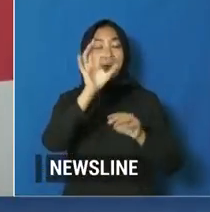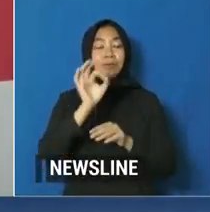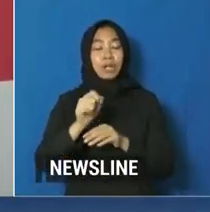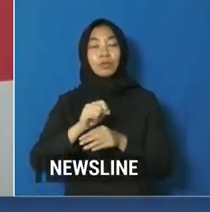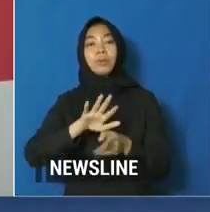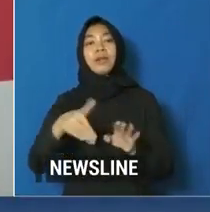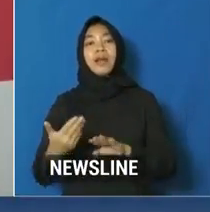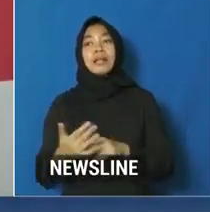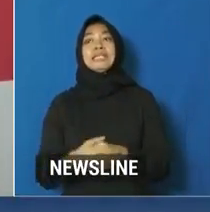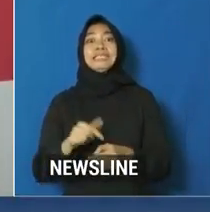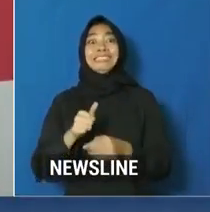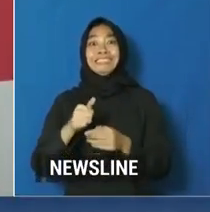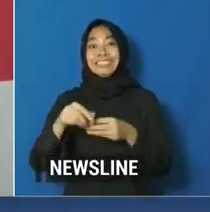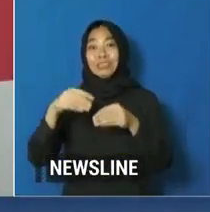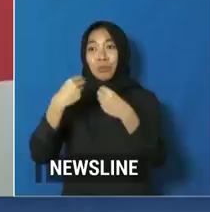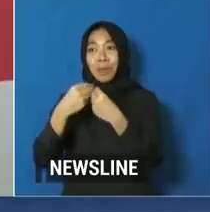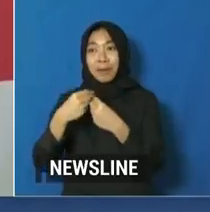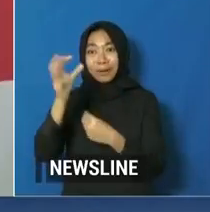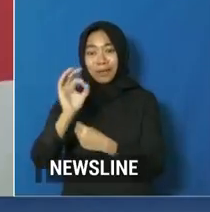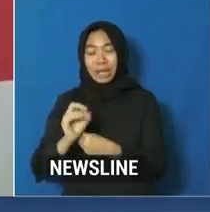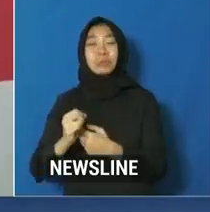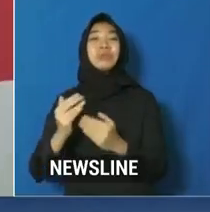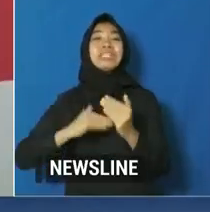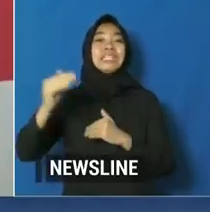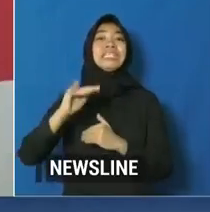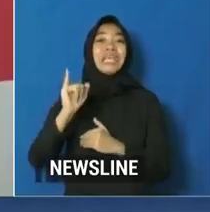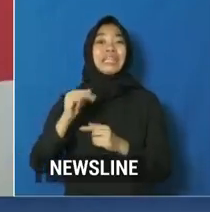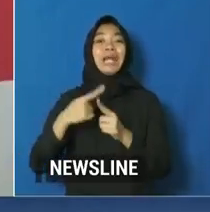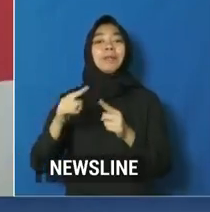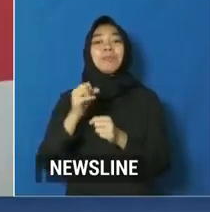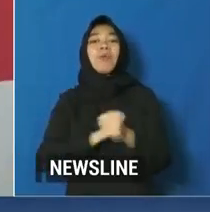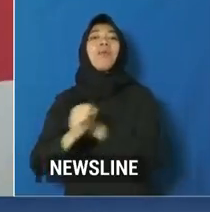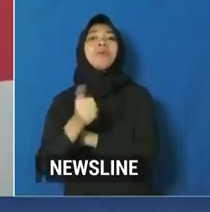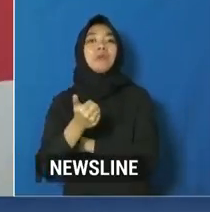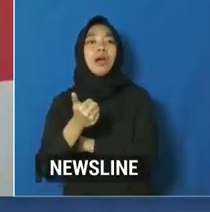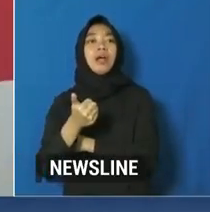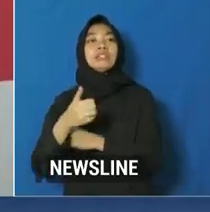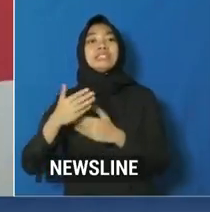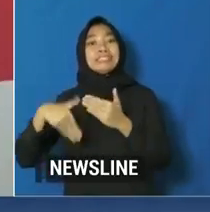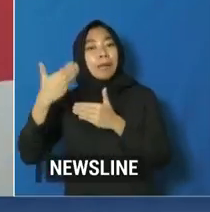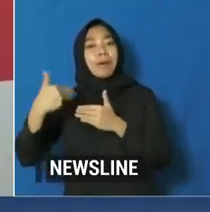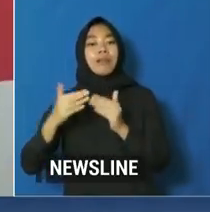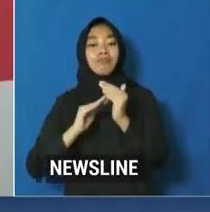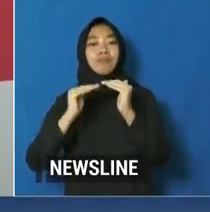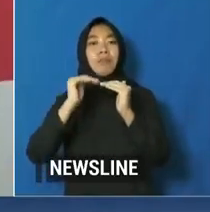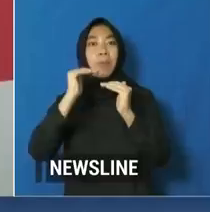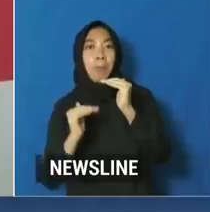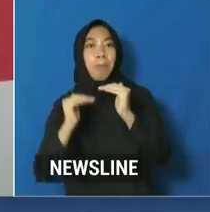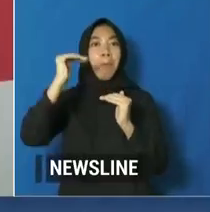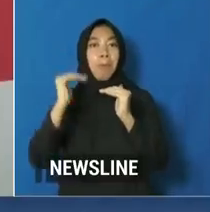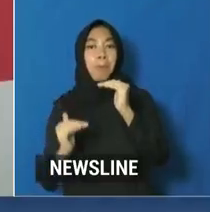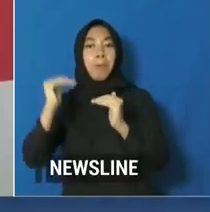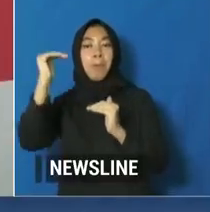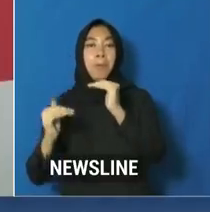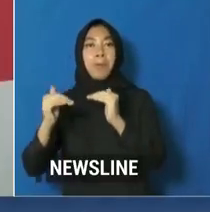ini memang masih tinggi, tetapi ini adalah angka yang dinamis, yang setiap saat jumlah kasus baru akan bisa meningkat